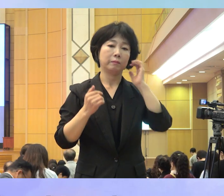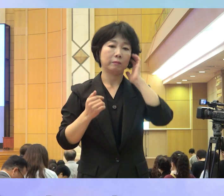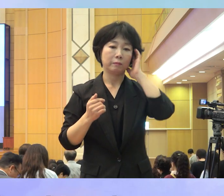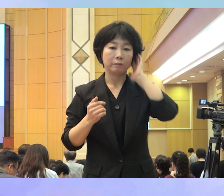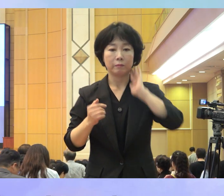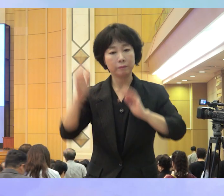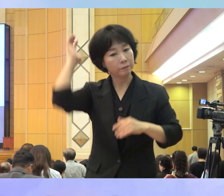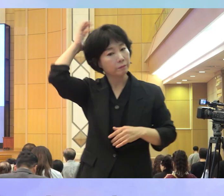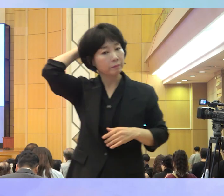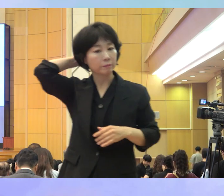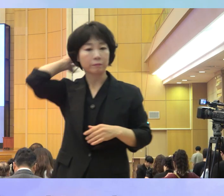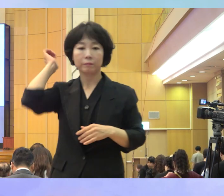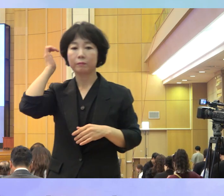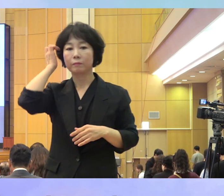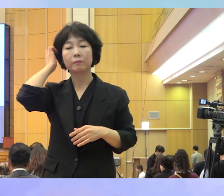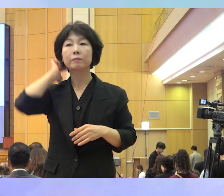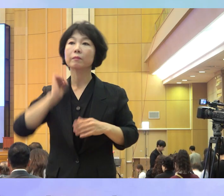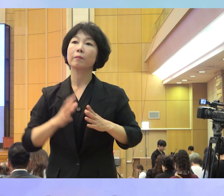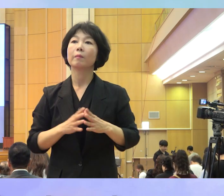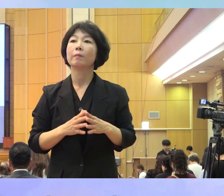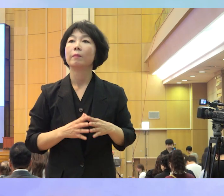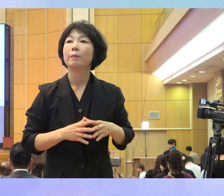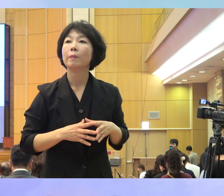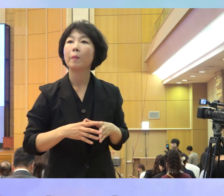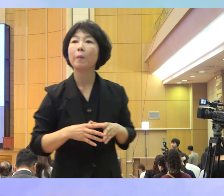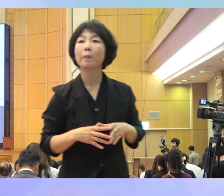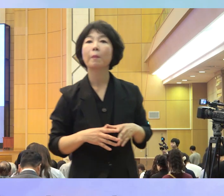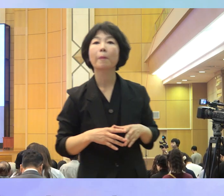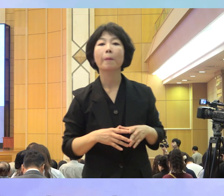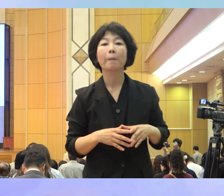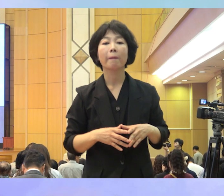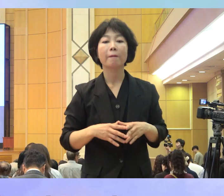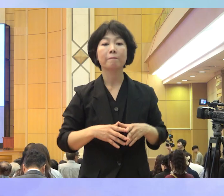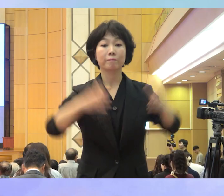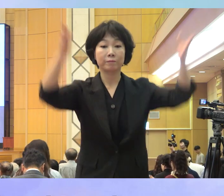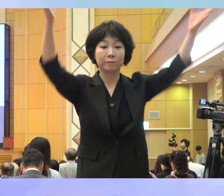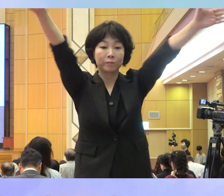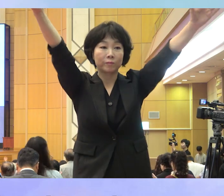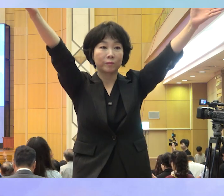2절 부르시고 축도함으로 예배를 마치도록 하겠습니다.